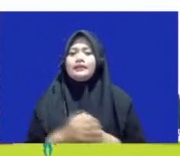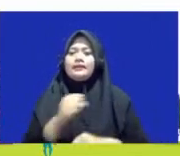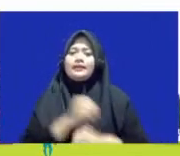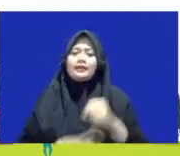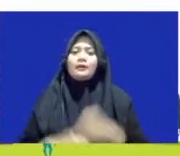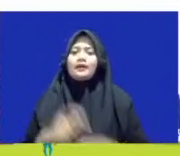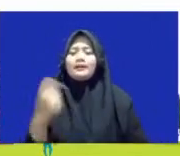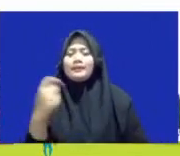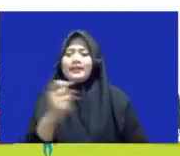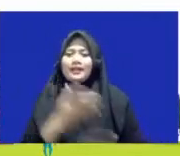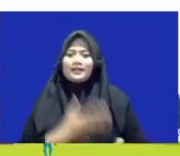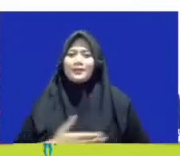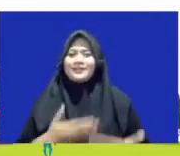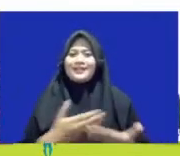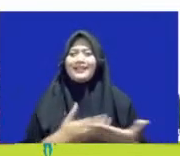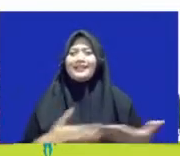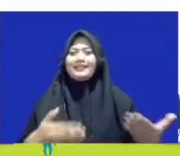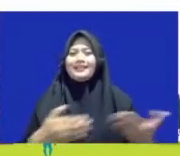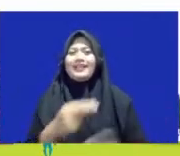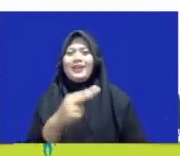ini. Nah,